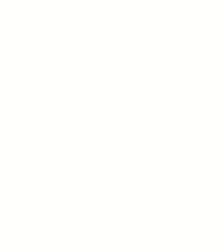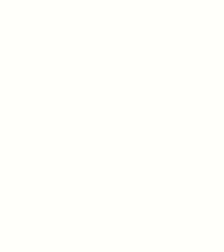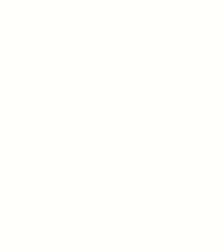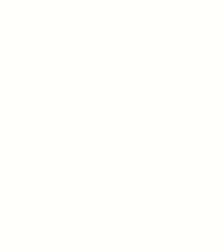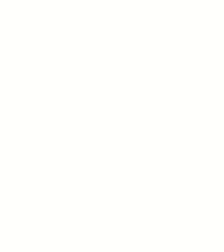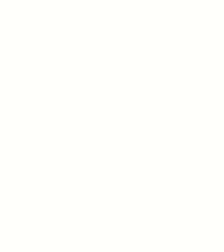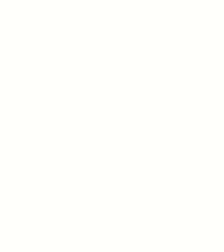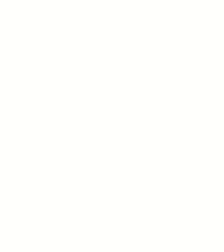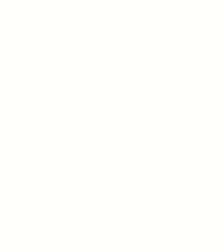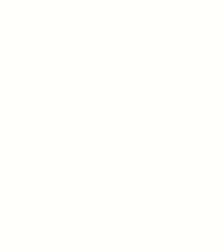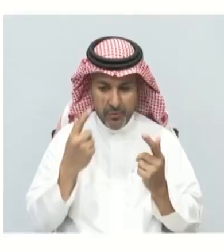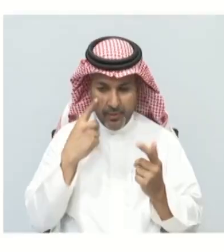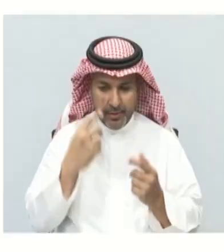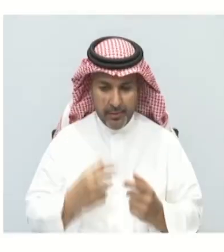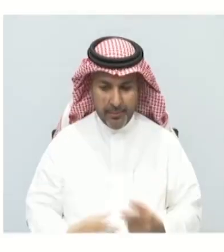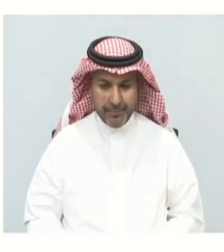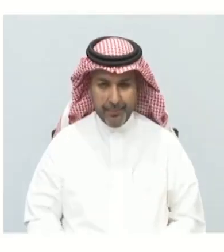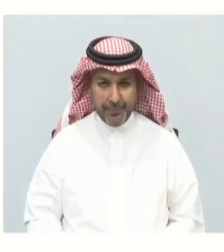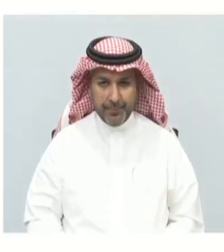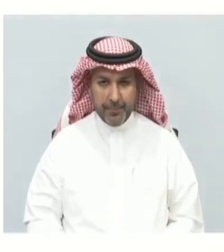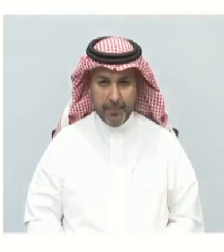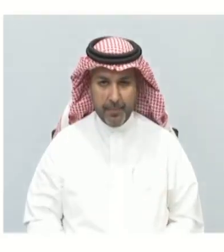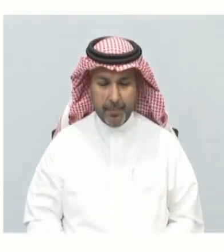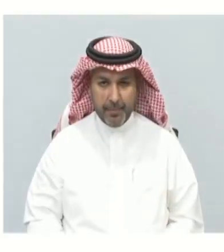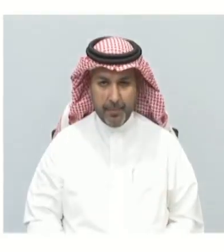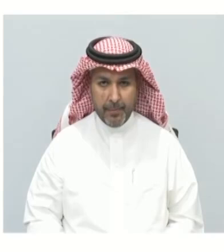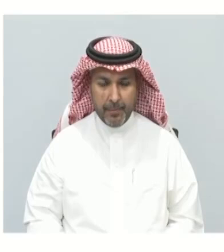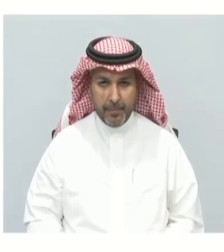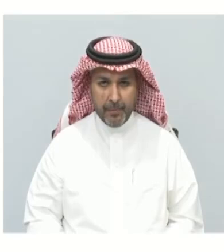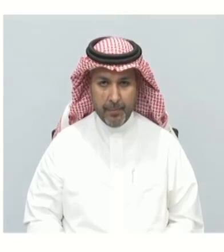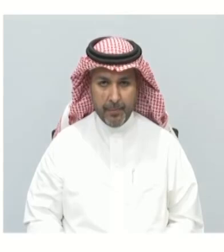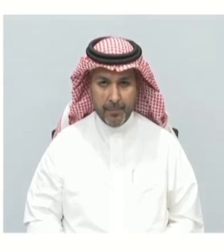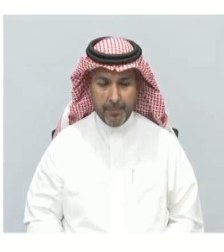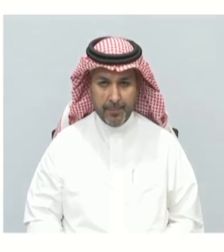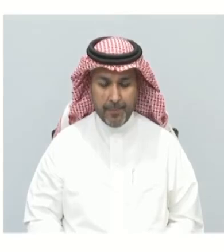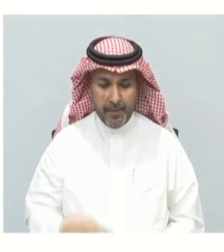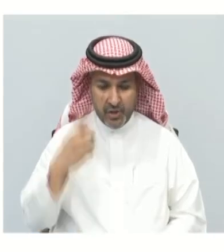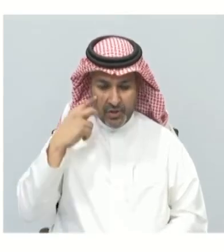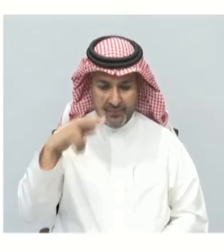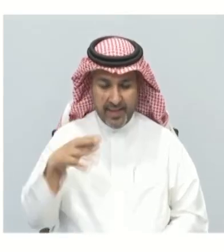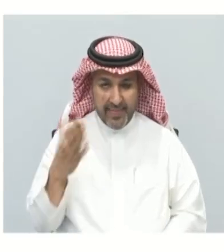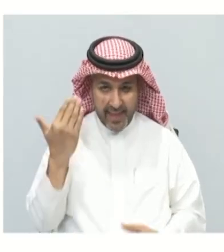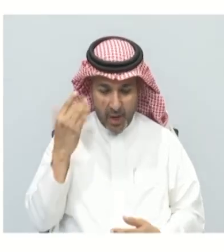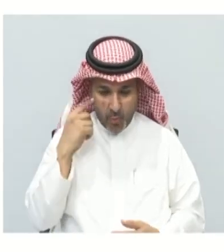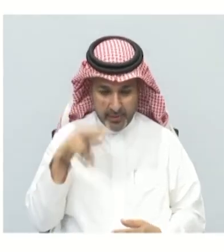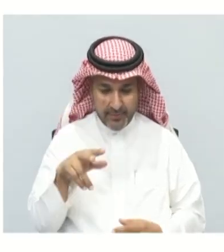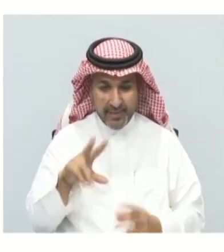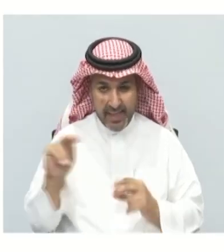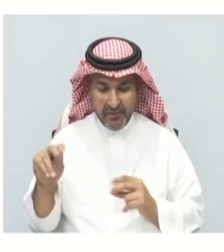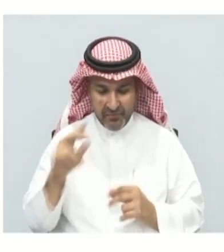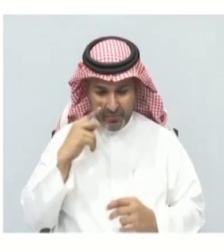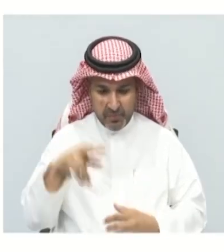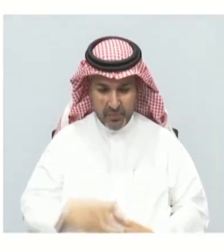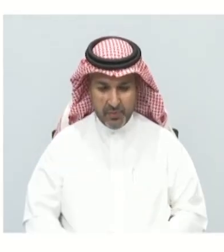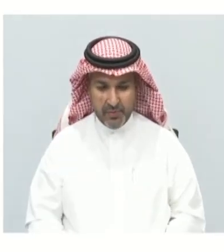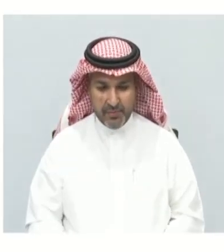حساب طبعا عندي حالتين الحاله الاولى هي ما قمت بها قبل قليل انظر يبدو لك في الرسم كل التجربه واضحه